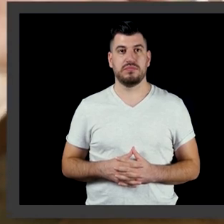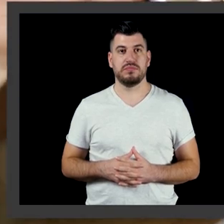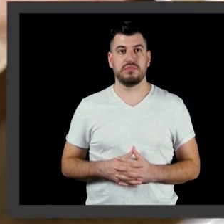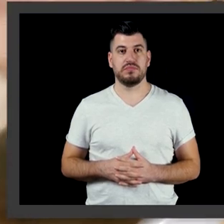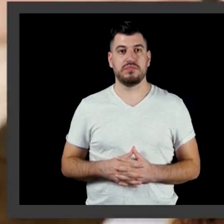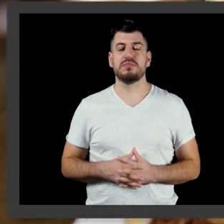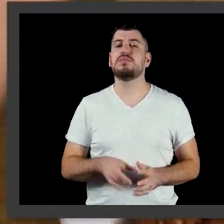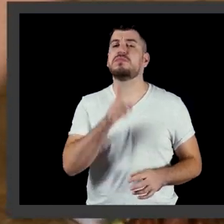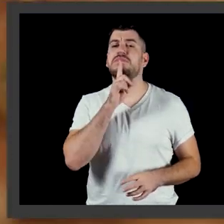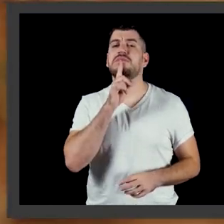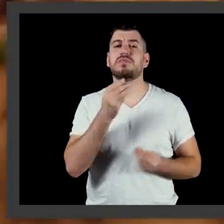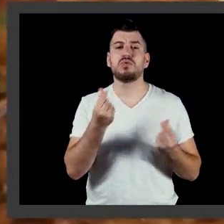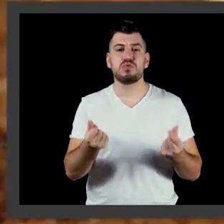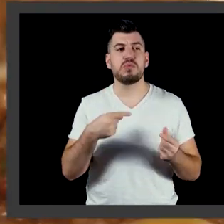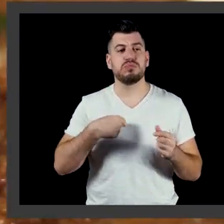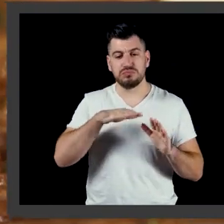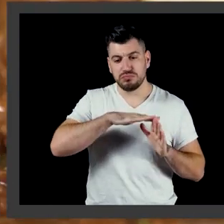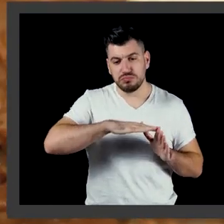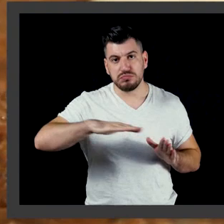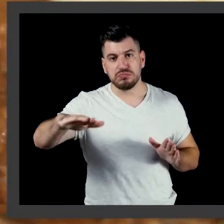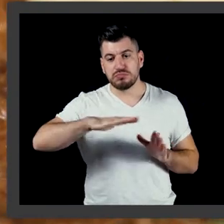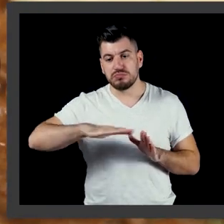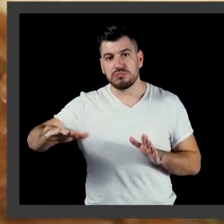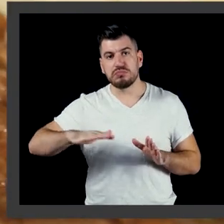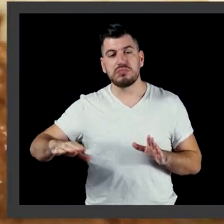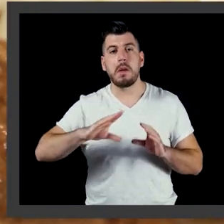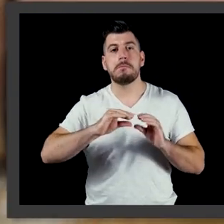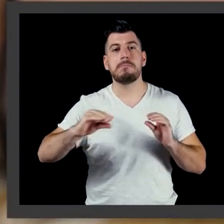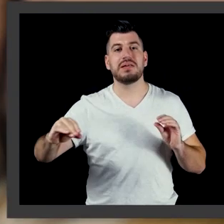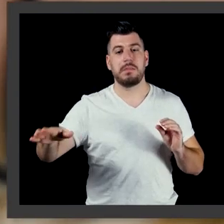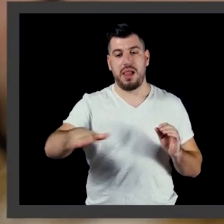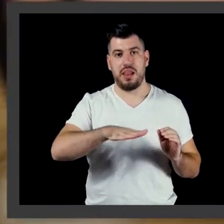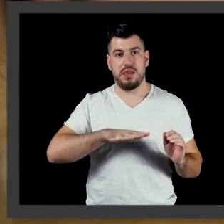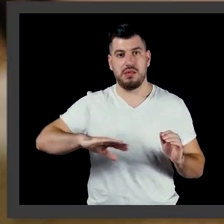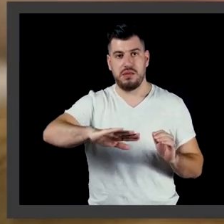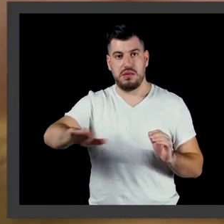Με τον ίδιο τρόπο απλώνουμε σε όλη την επιφάνεια την υπόλοιπη μπεσαμέλ.